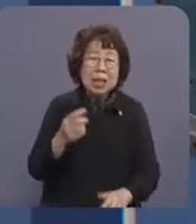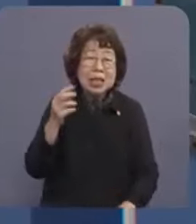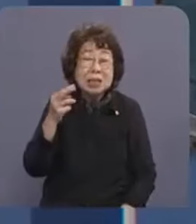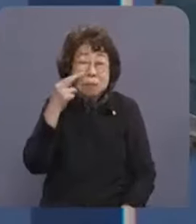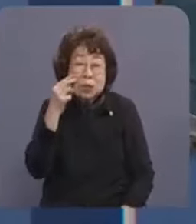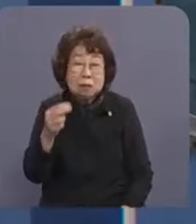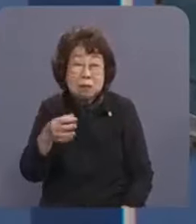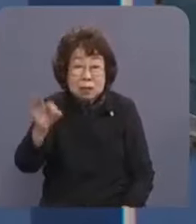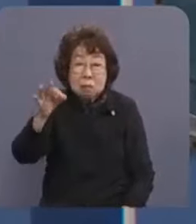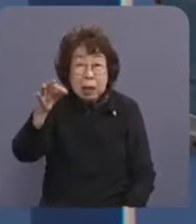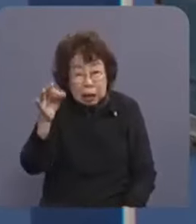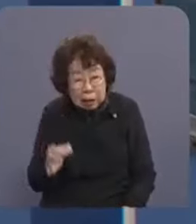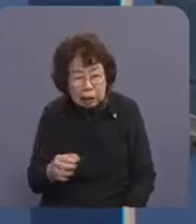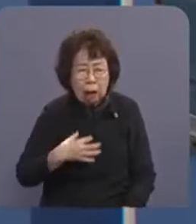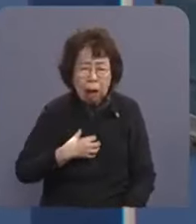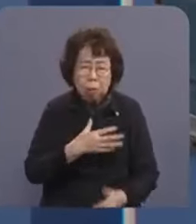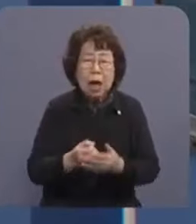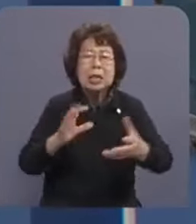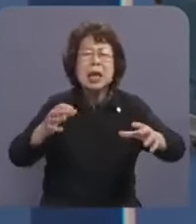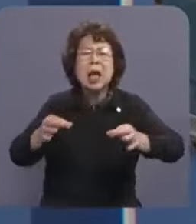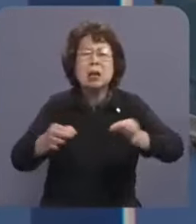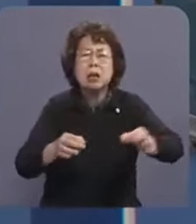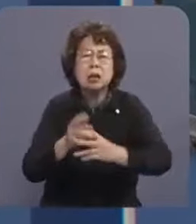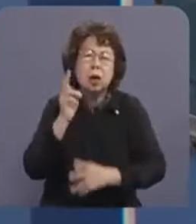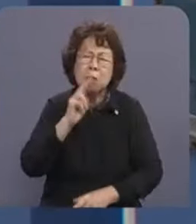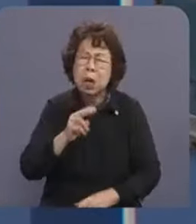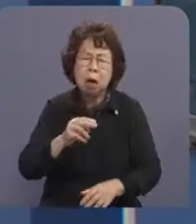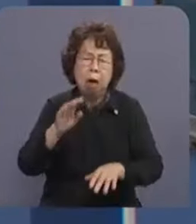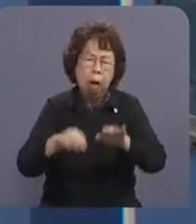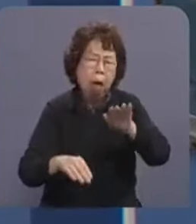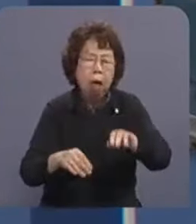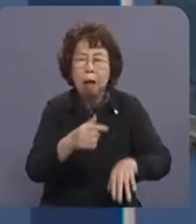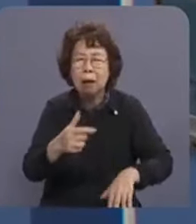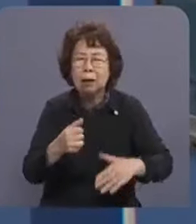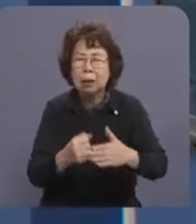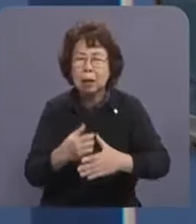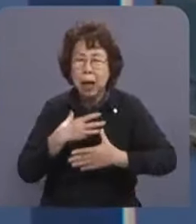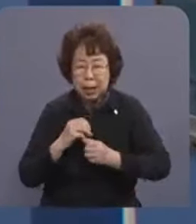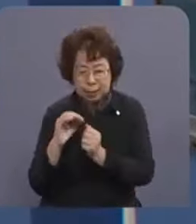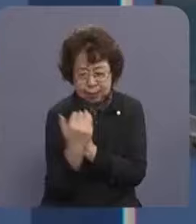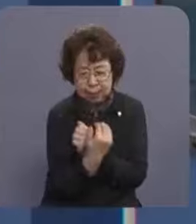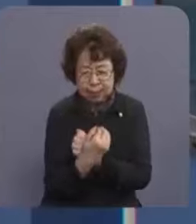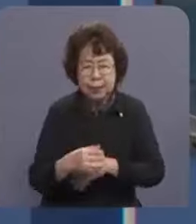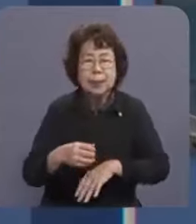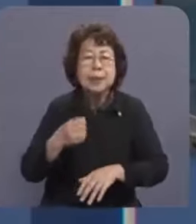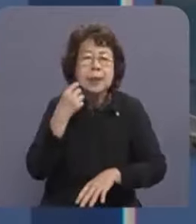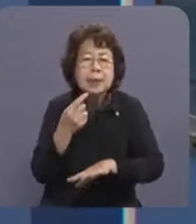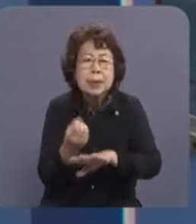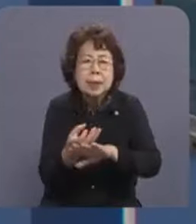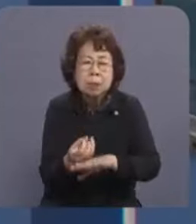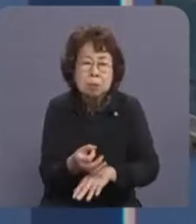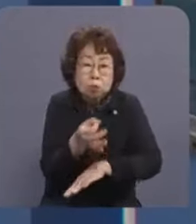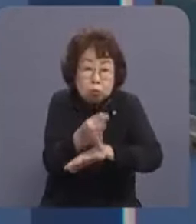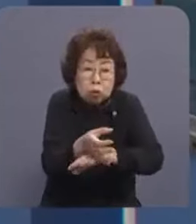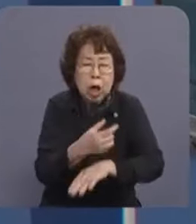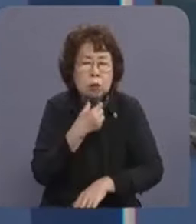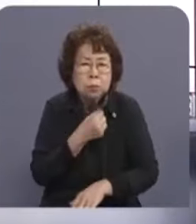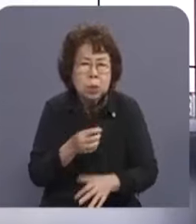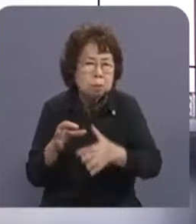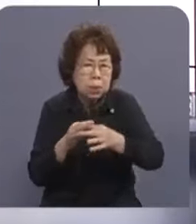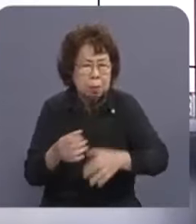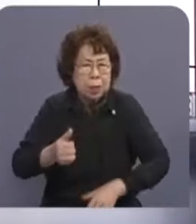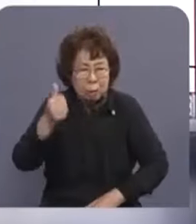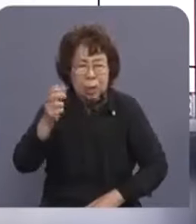불확실성 등 세계 경제의 불안정으로 인하여 상대적으로 안전자산인 금에 대한 일반 투자자의 관심이 증가한 것으로